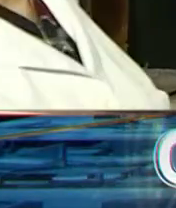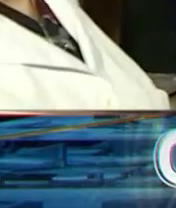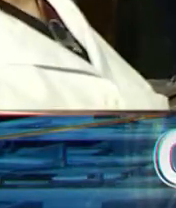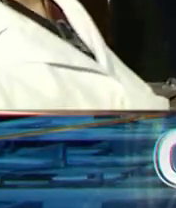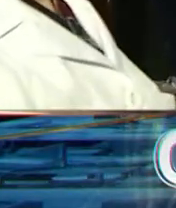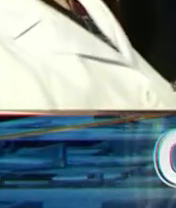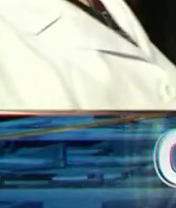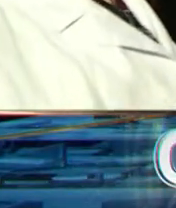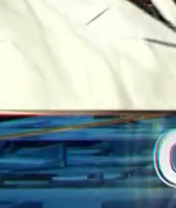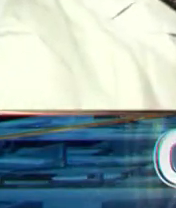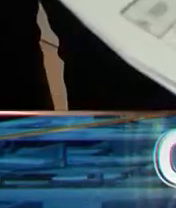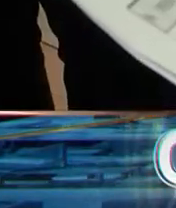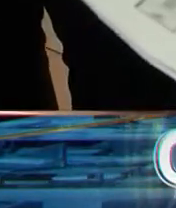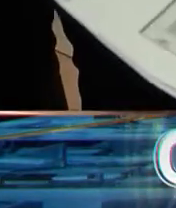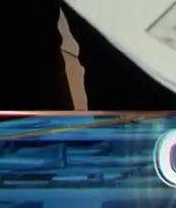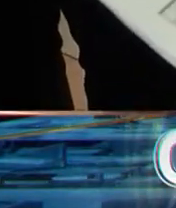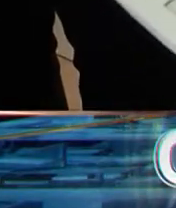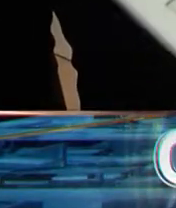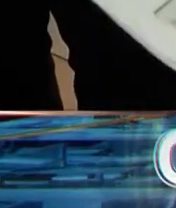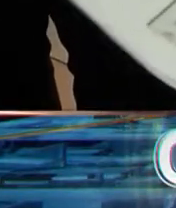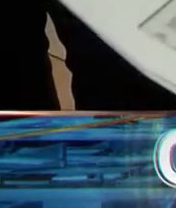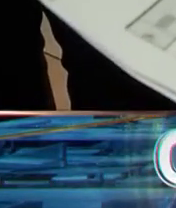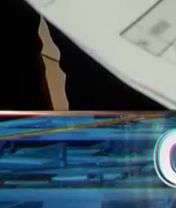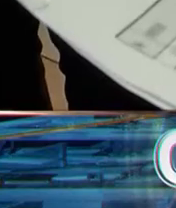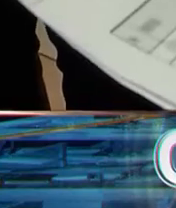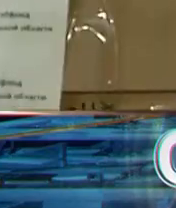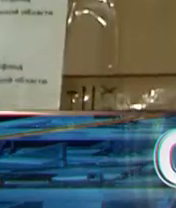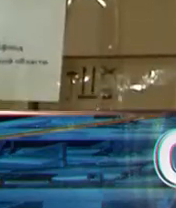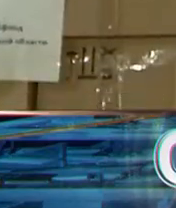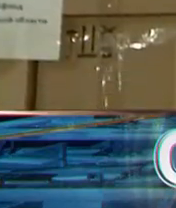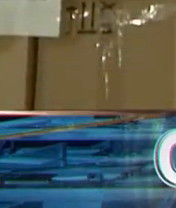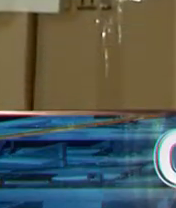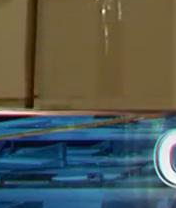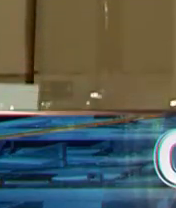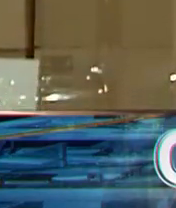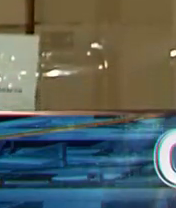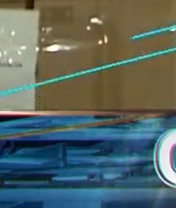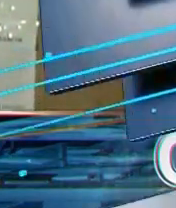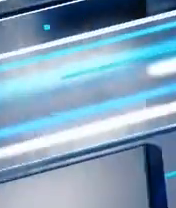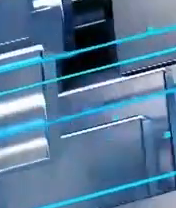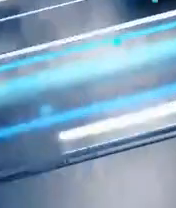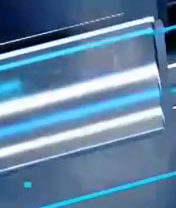Дефицита нет. Стабфонд Шетысусского края пополнился лекарственными средствами.